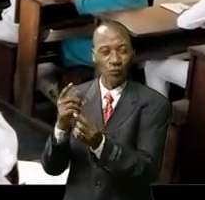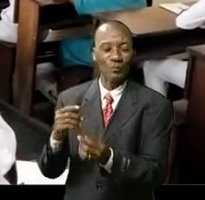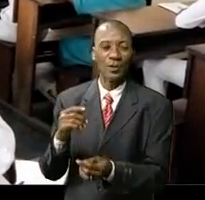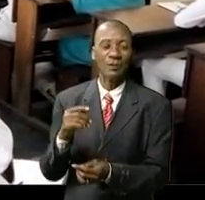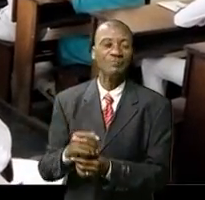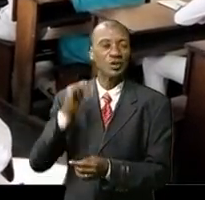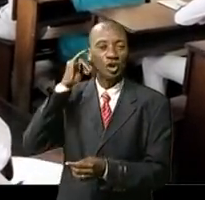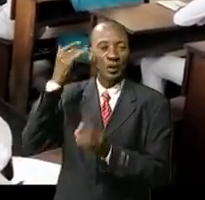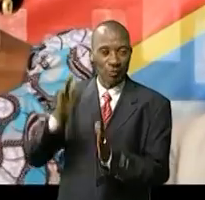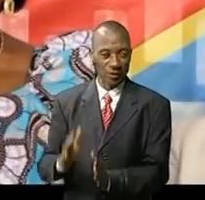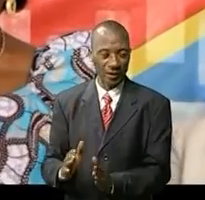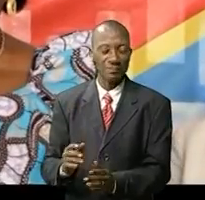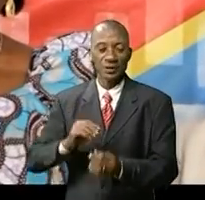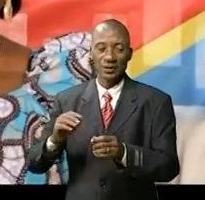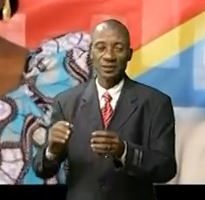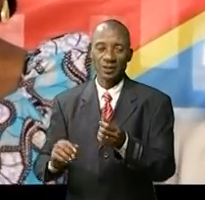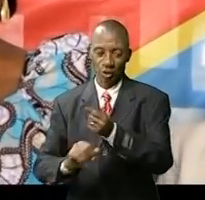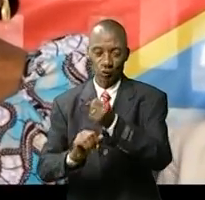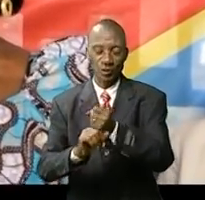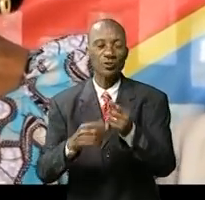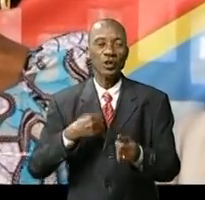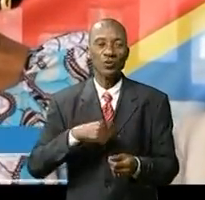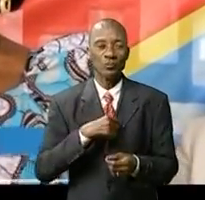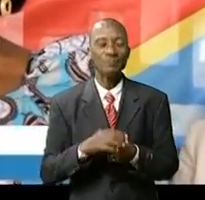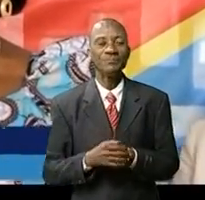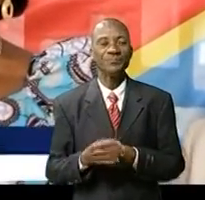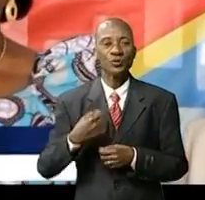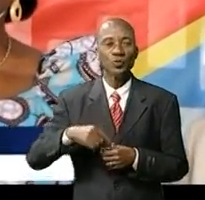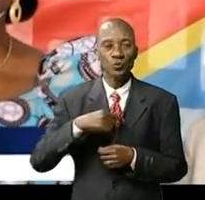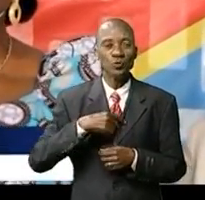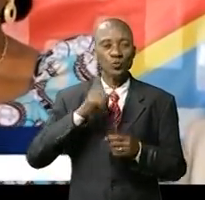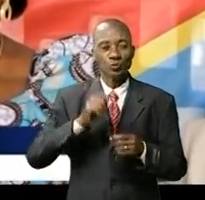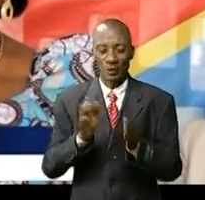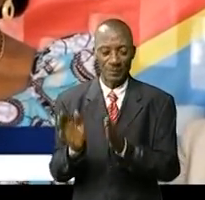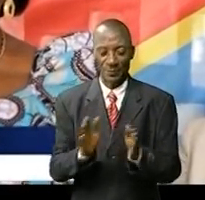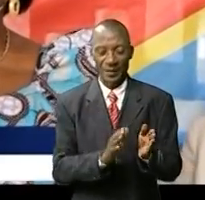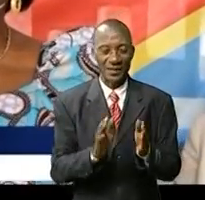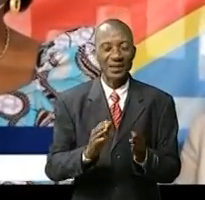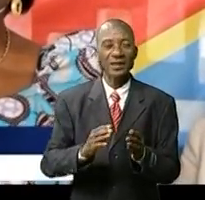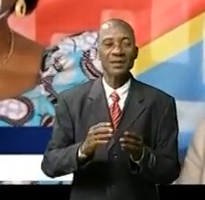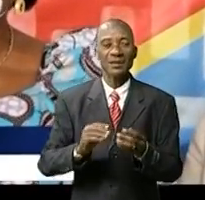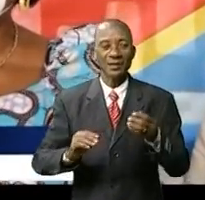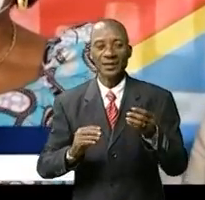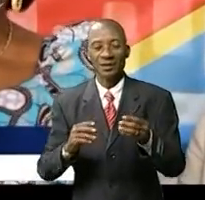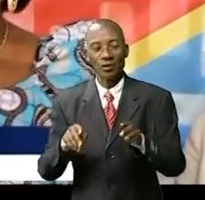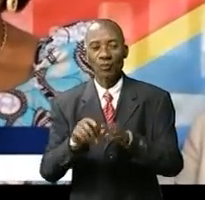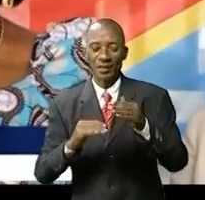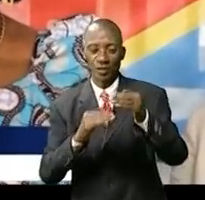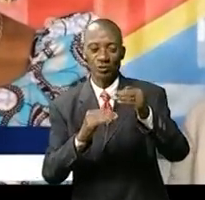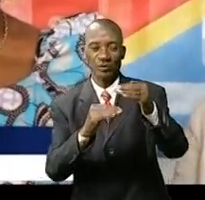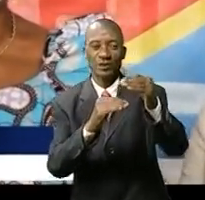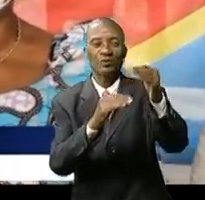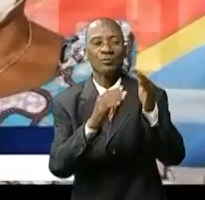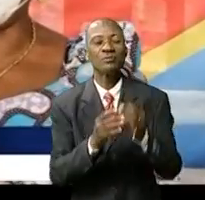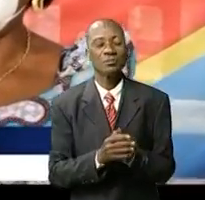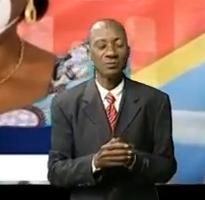Nous devons préparer la relève de ceux qui sont en service. Et cette relève passe par